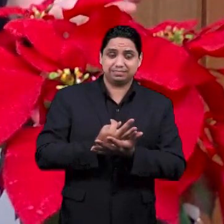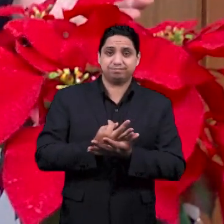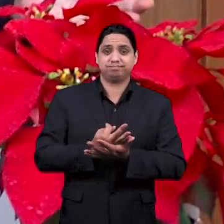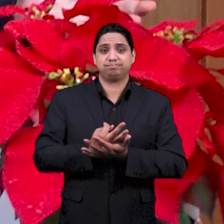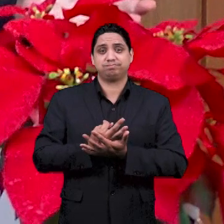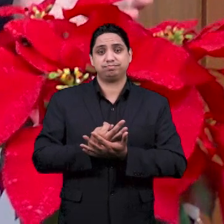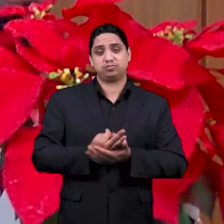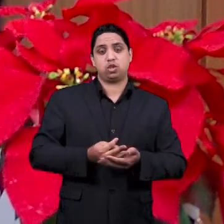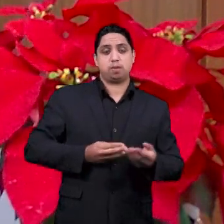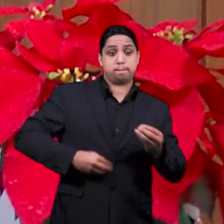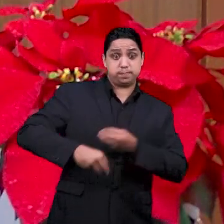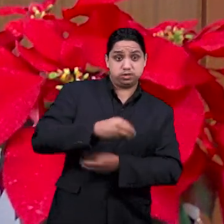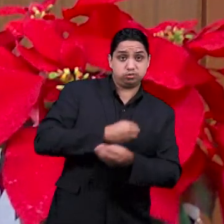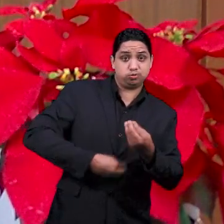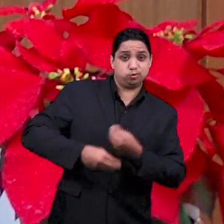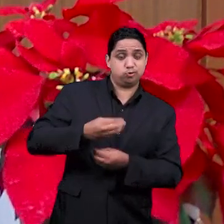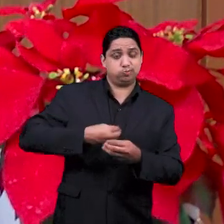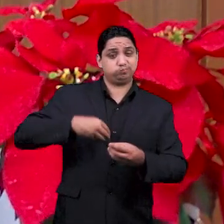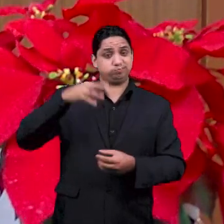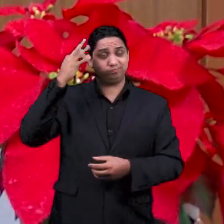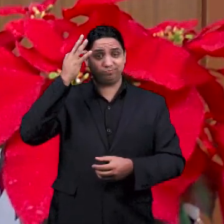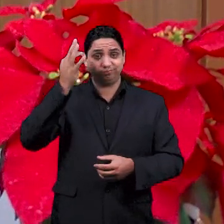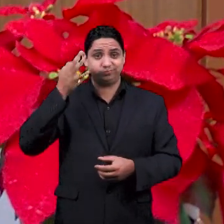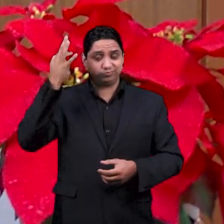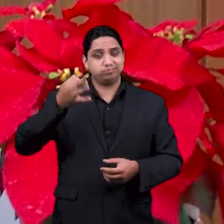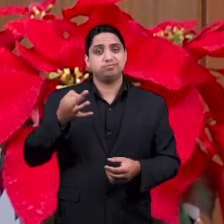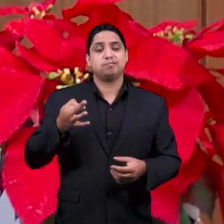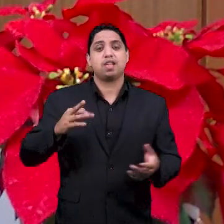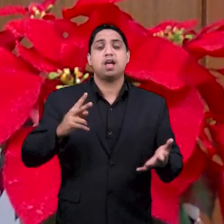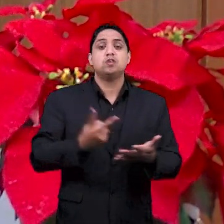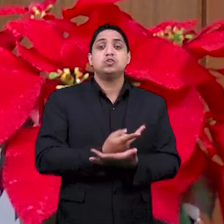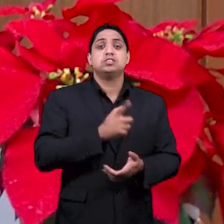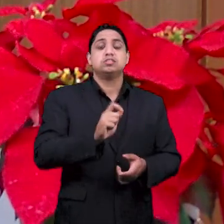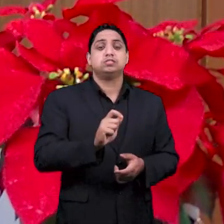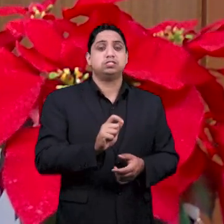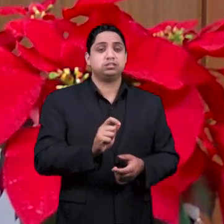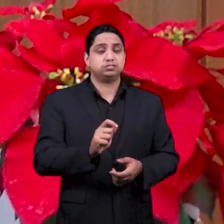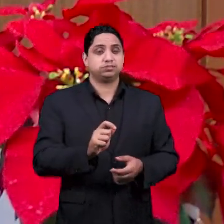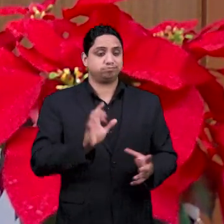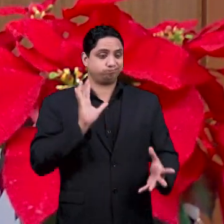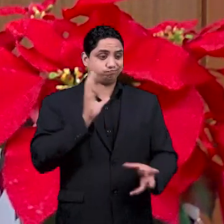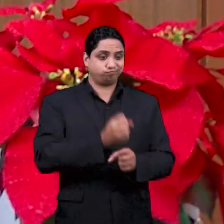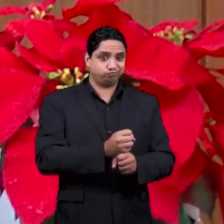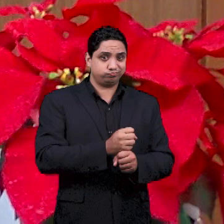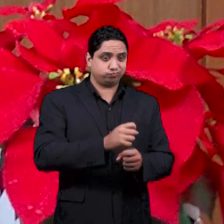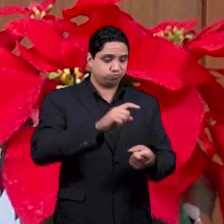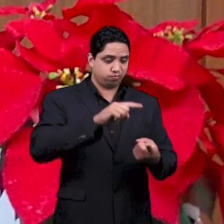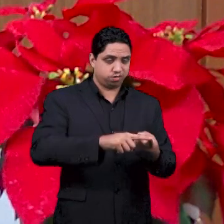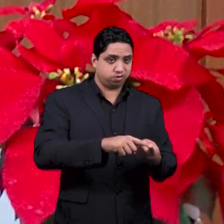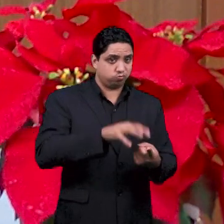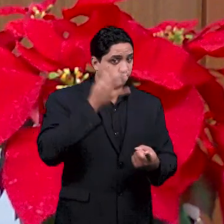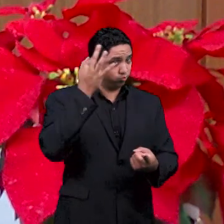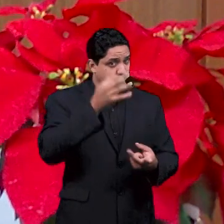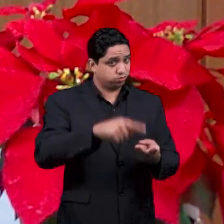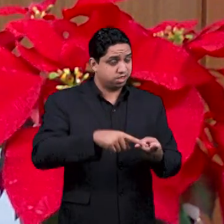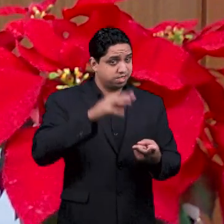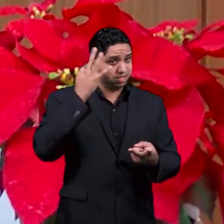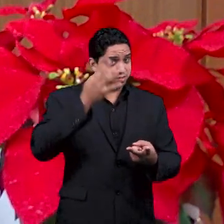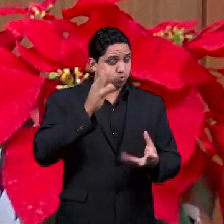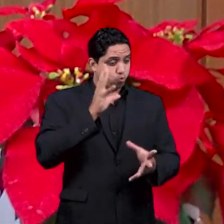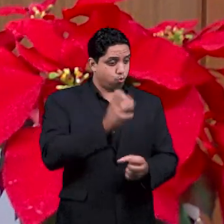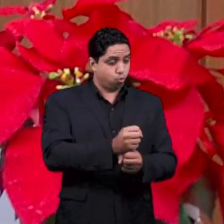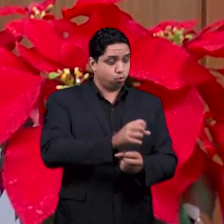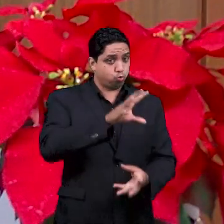разрослась в этом, и теология даже к этому склонилась. И в этом составе, в этом союзе мы